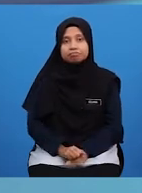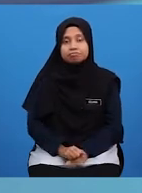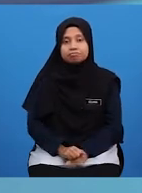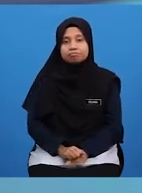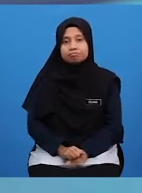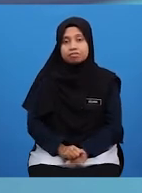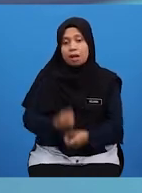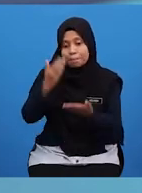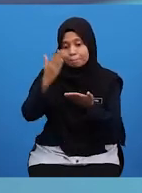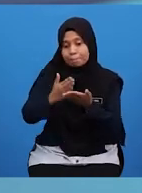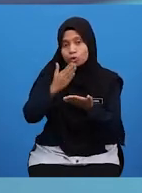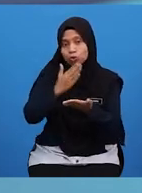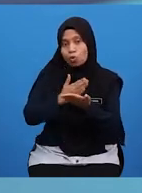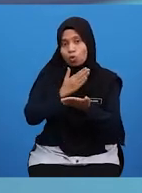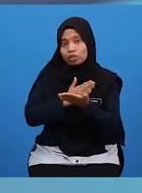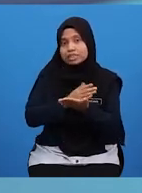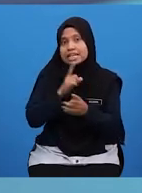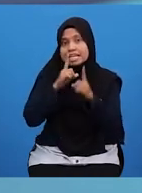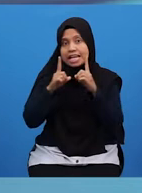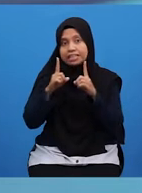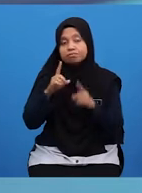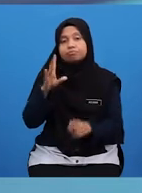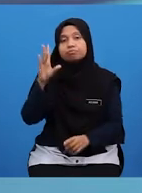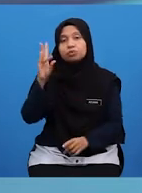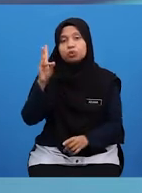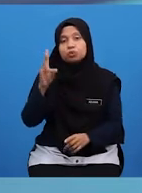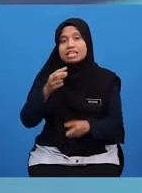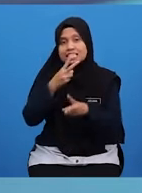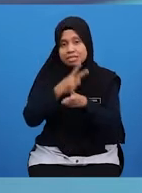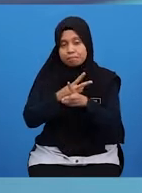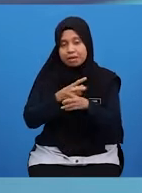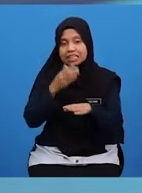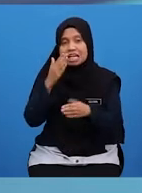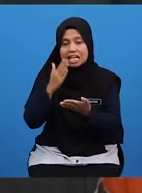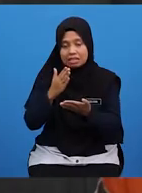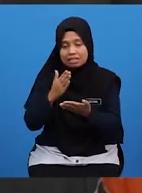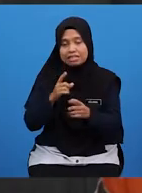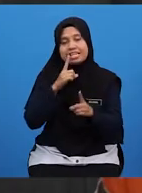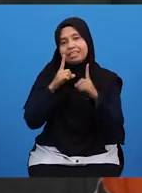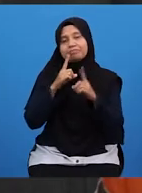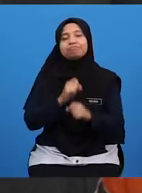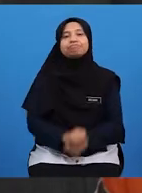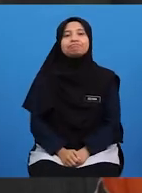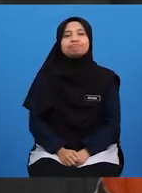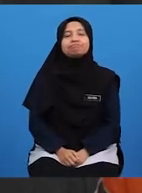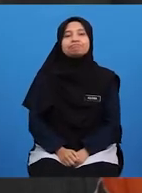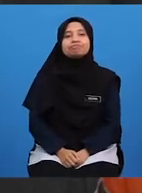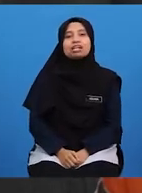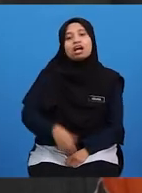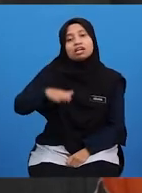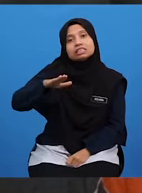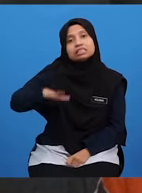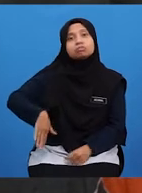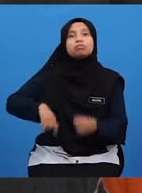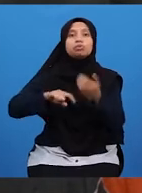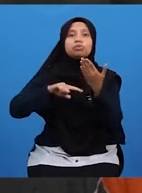Keenam, memotong lilin. Dan ketujuh, menyimpan lilin. Baiklah, sebelum